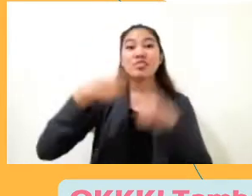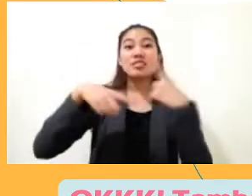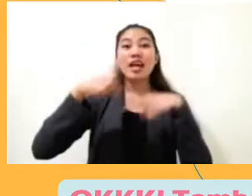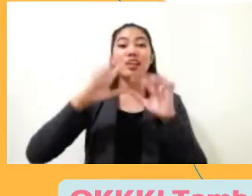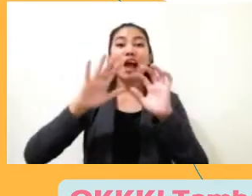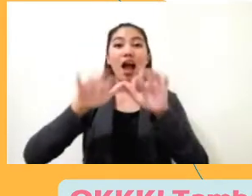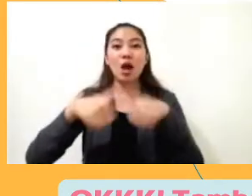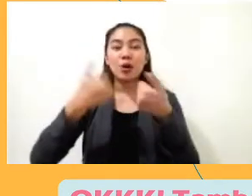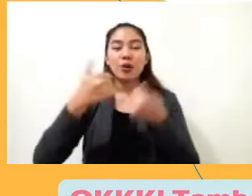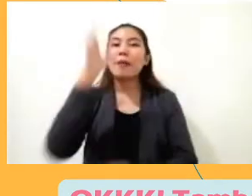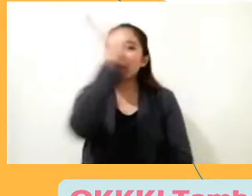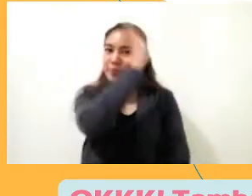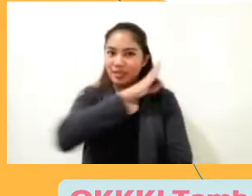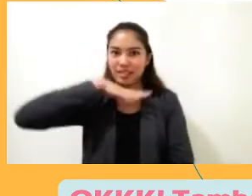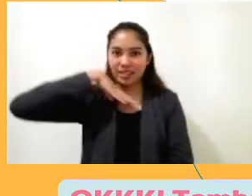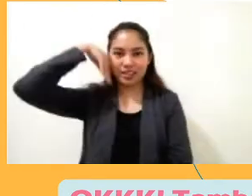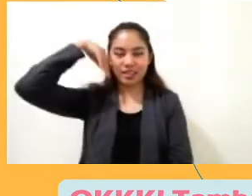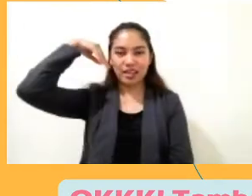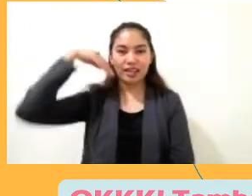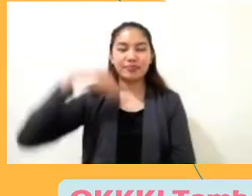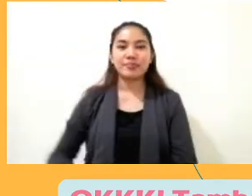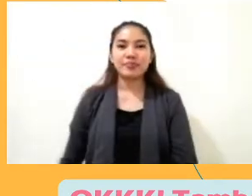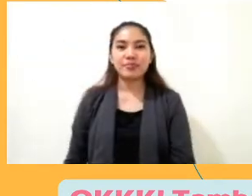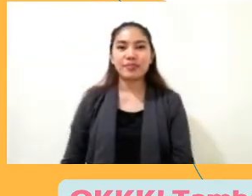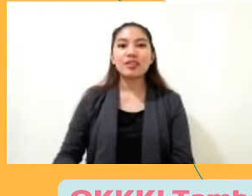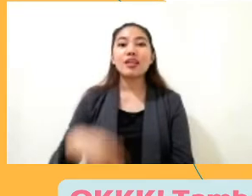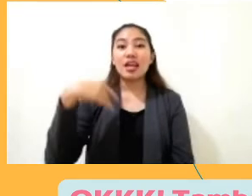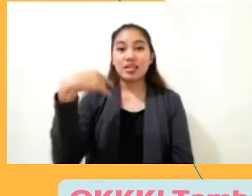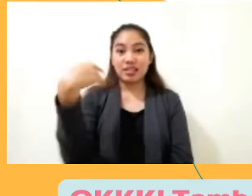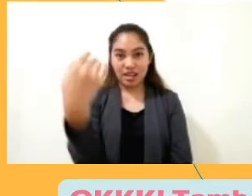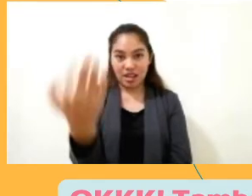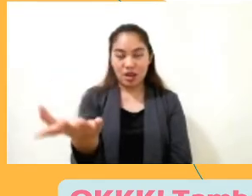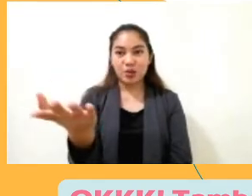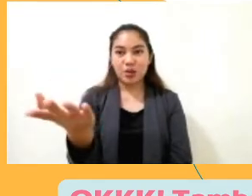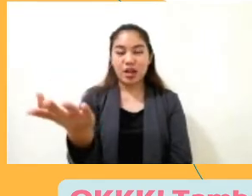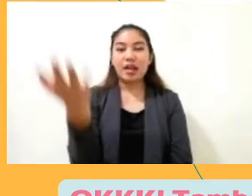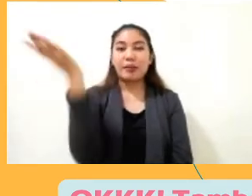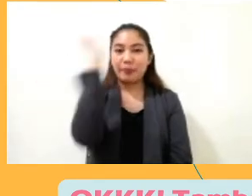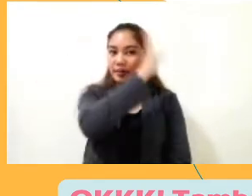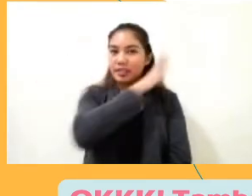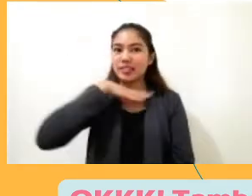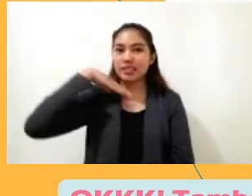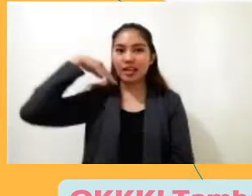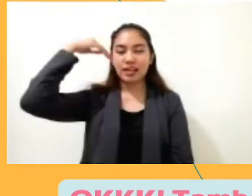pa. Ikaw ay maganda.